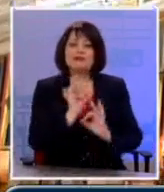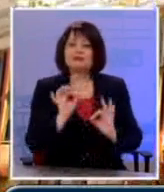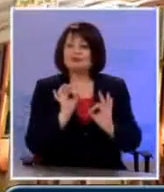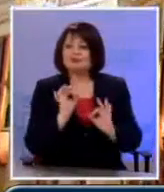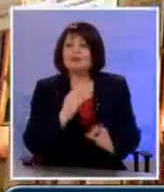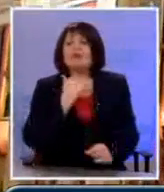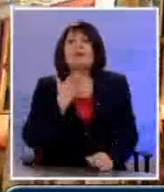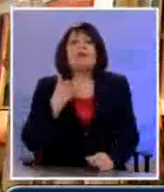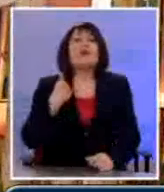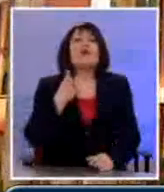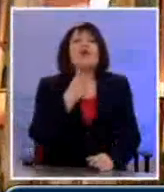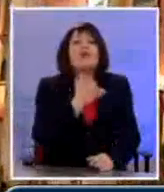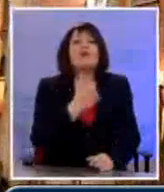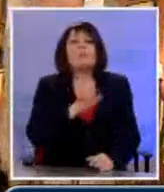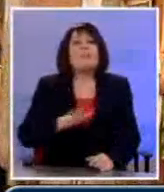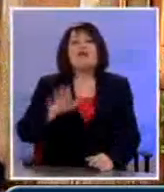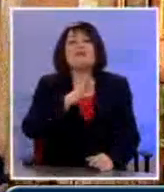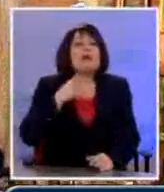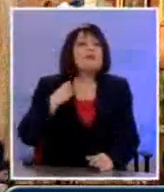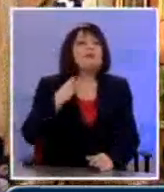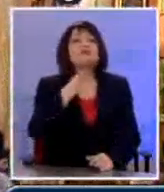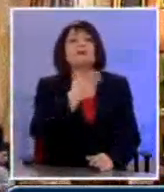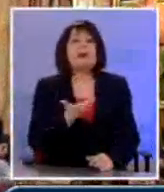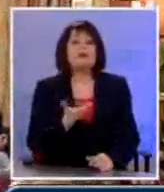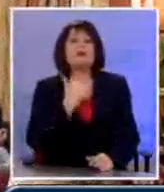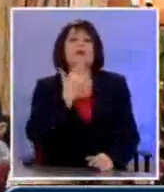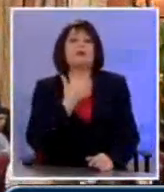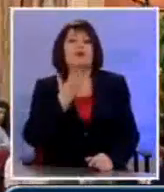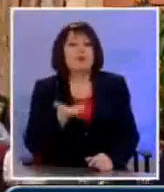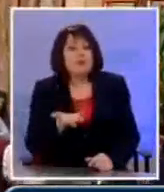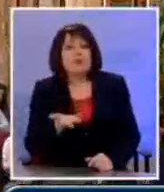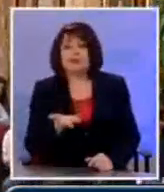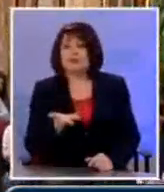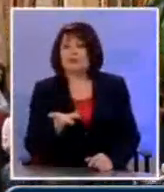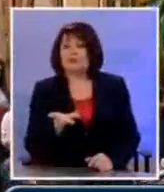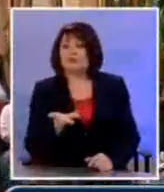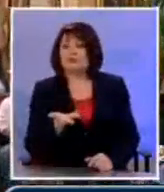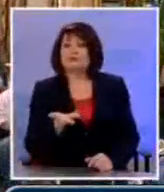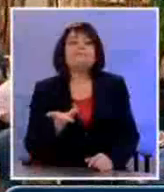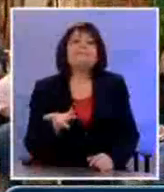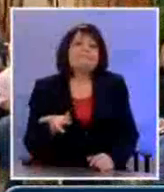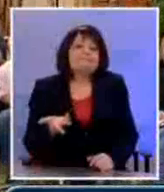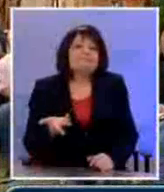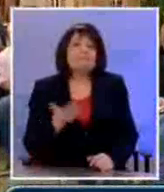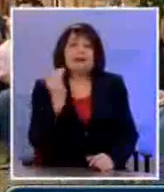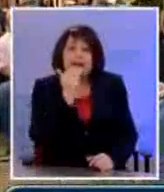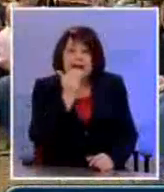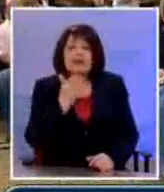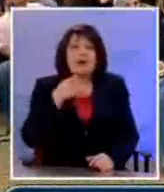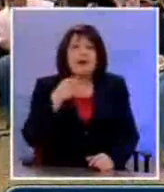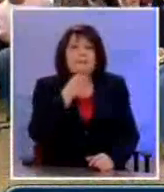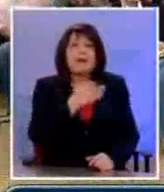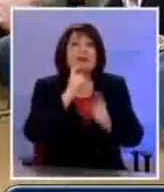να μην μπορούν να μεταβούν στην περιφέρειά τους ή να μην μπορούν να ανταποκριθούν γρήγορα σε